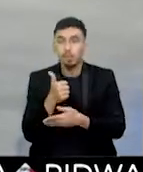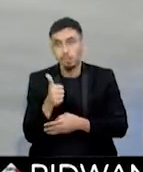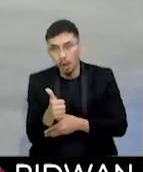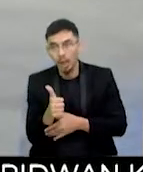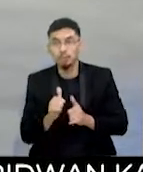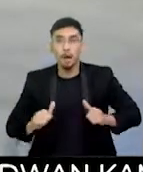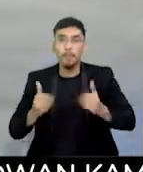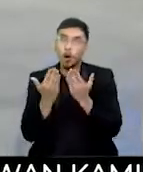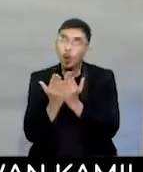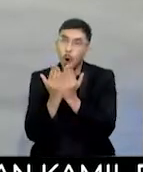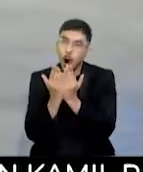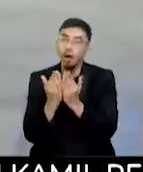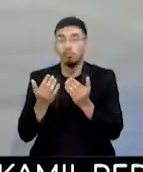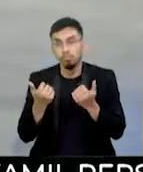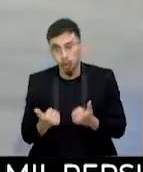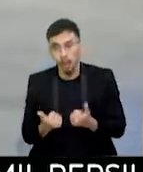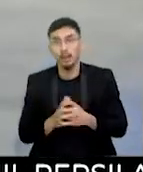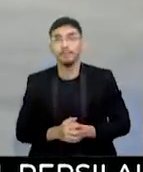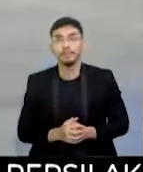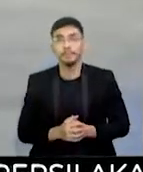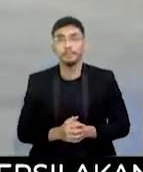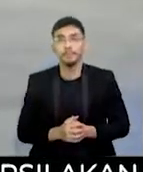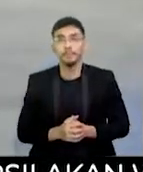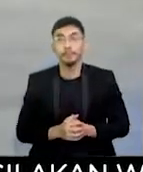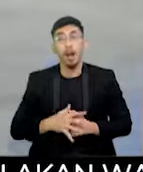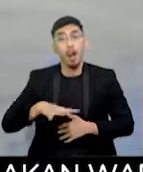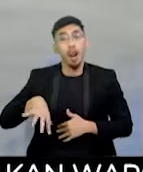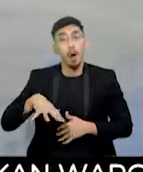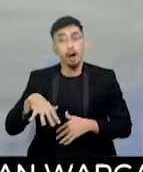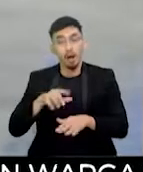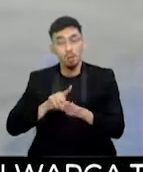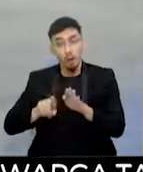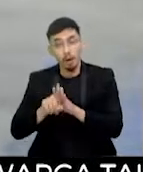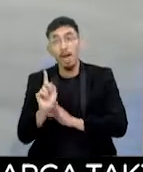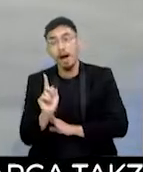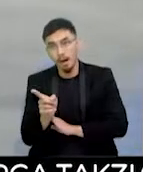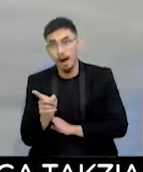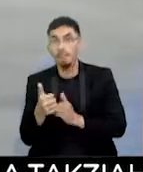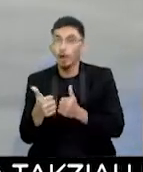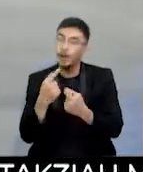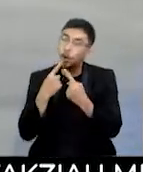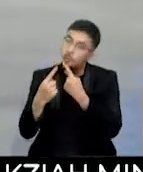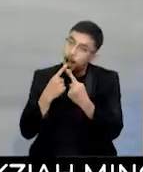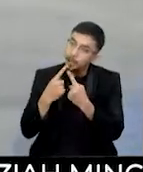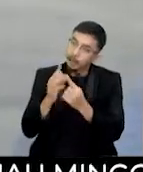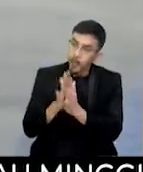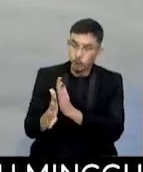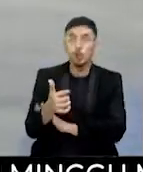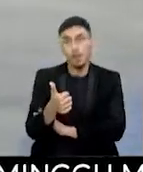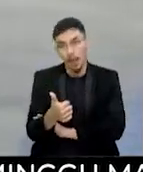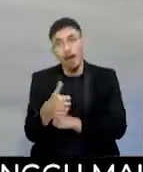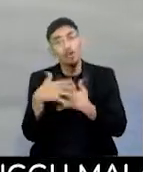jika ada perwakilan keluarga yang kebetulan ada di situ, mereka diperbolehkan juga untuk berkomunikasi langsung dan juga menghaturkan